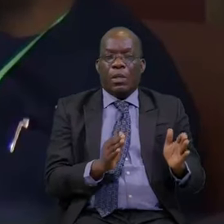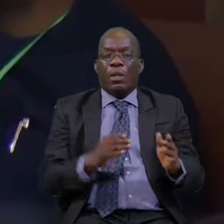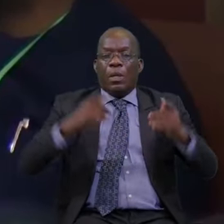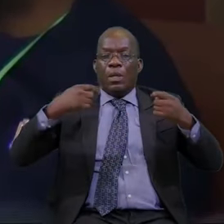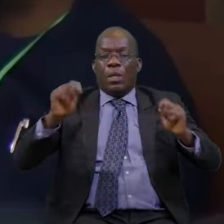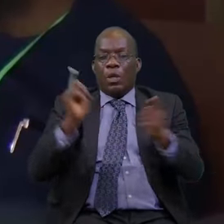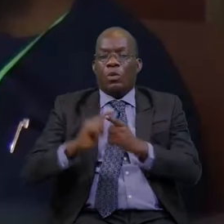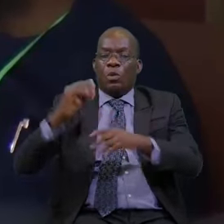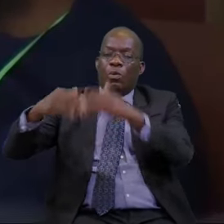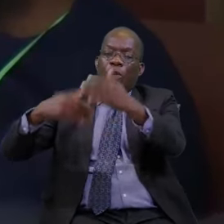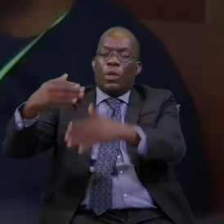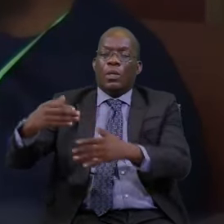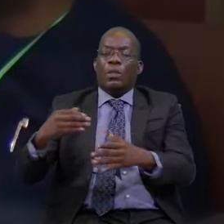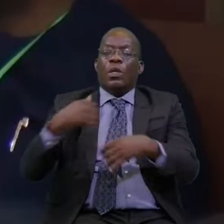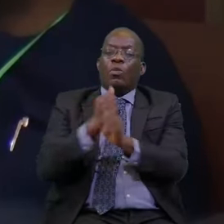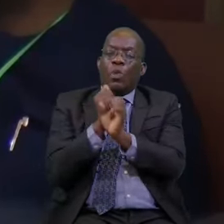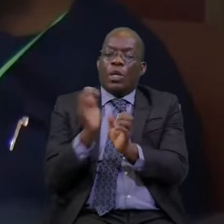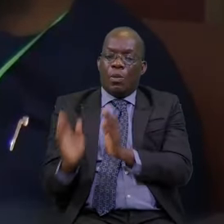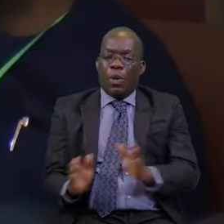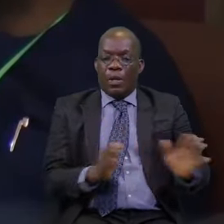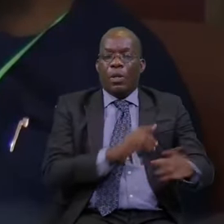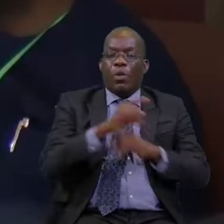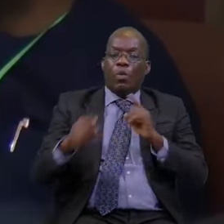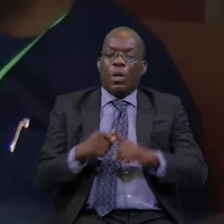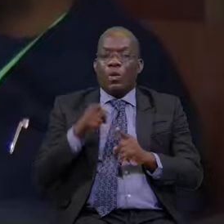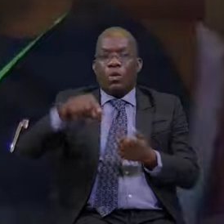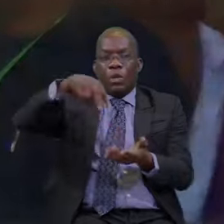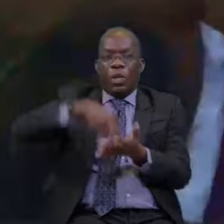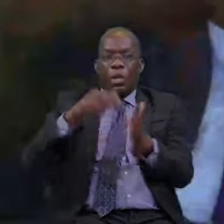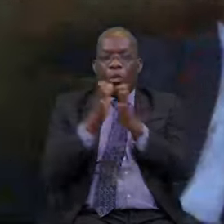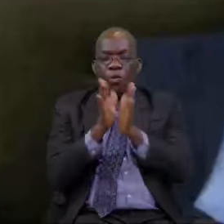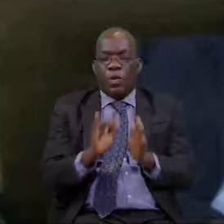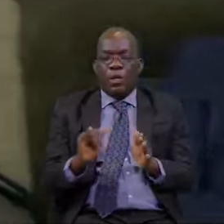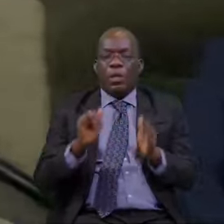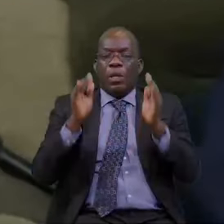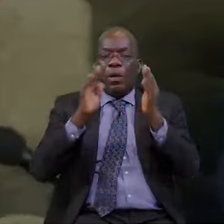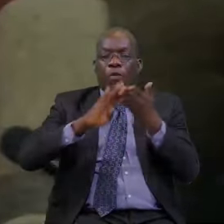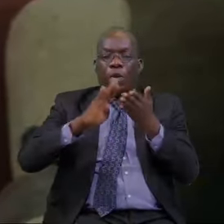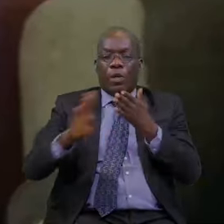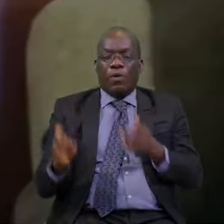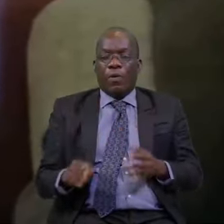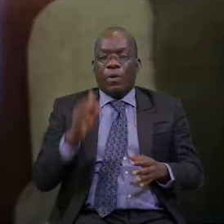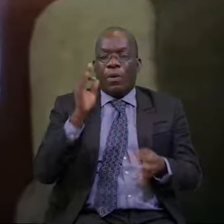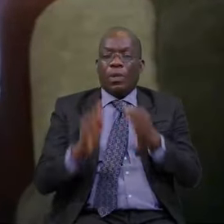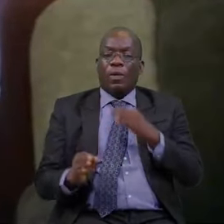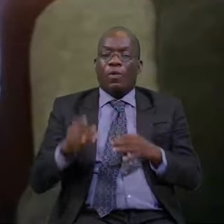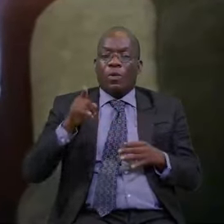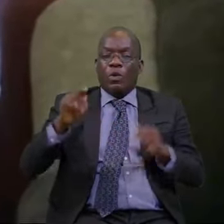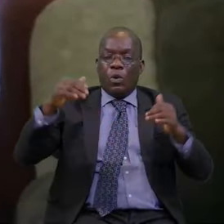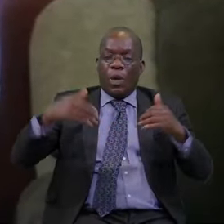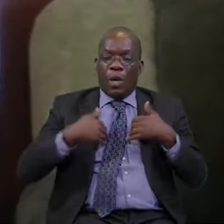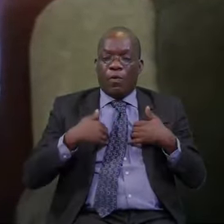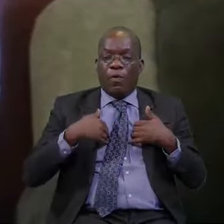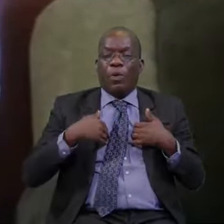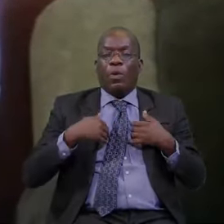prière, vous faites le projet, lorsque vous êtes debout faisant votre prière, si vous avez quelque chose